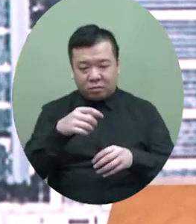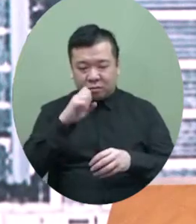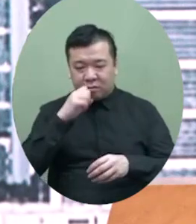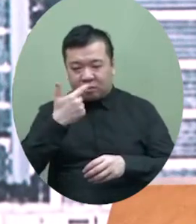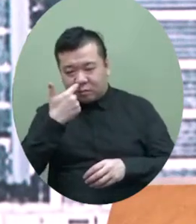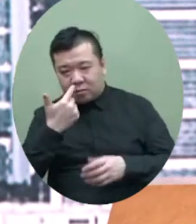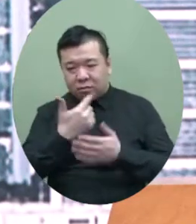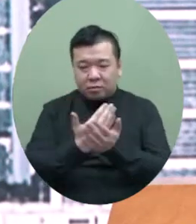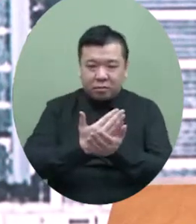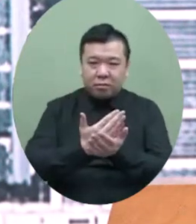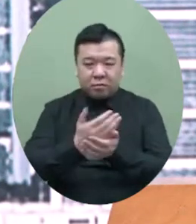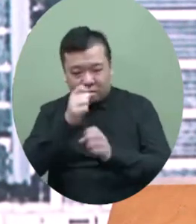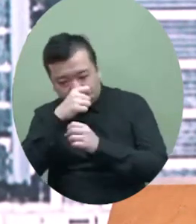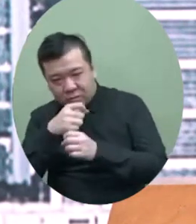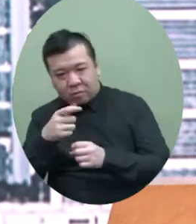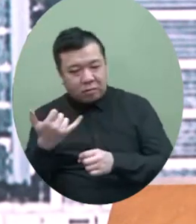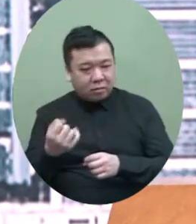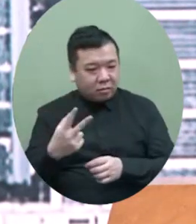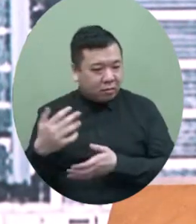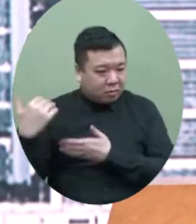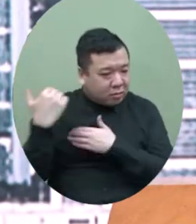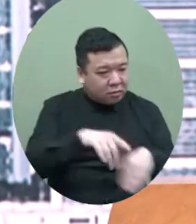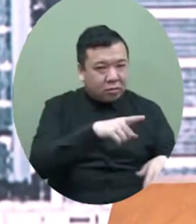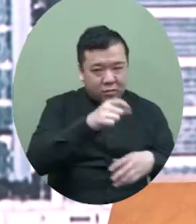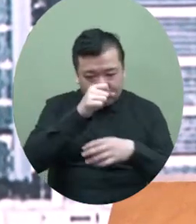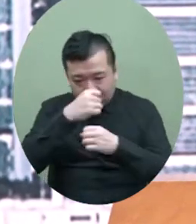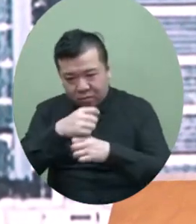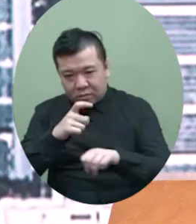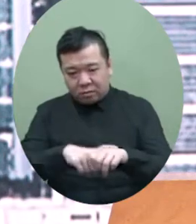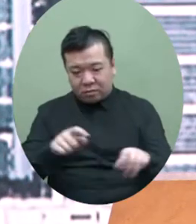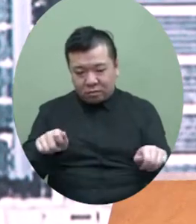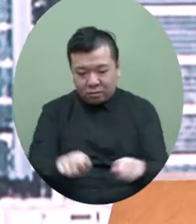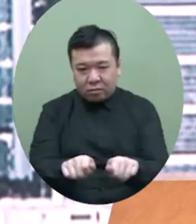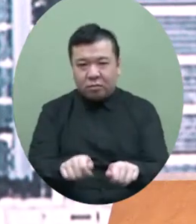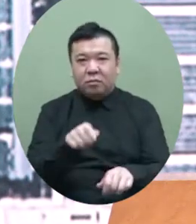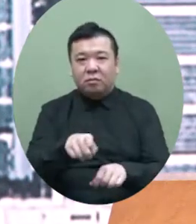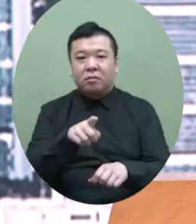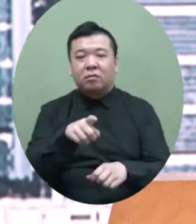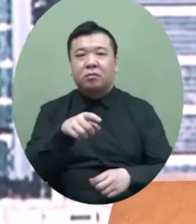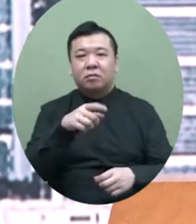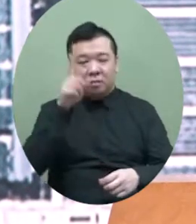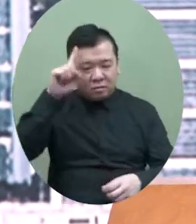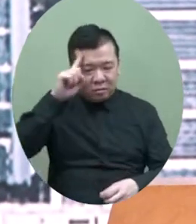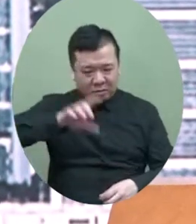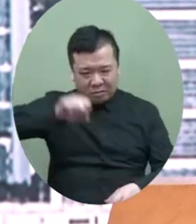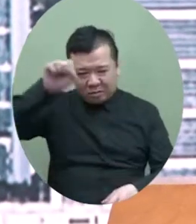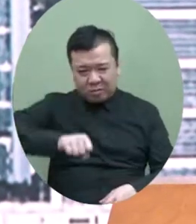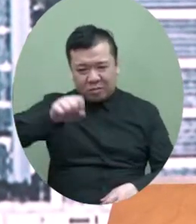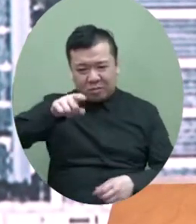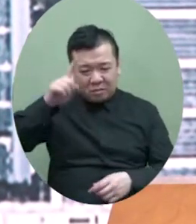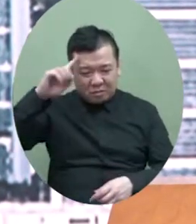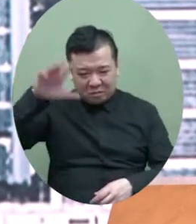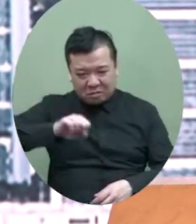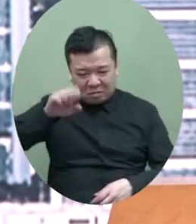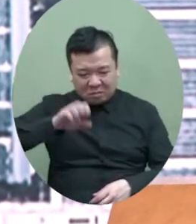樣，仲有翻去化驗所要化驗，仲要喺咁短時間嚟到去日以繼夜咁樣去